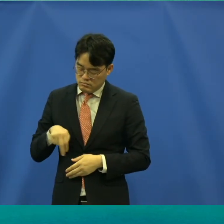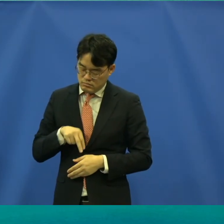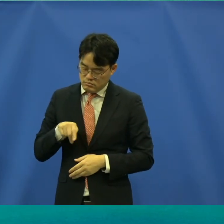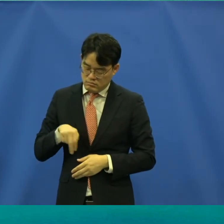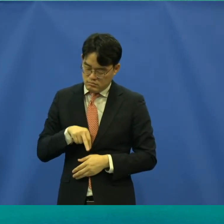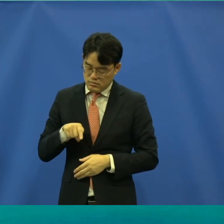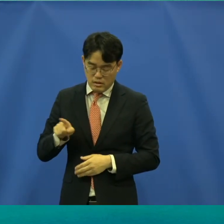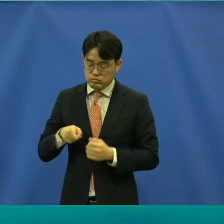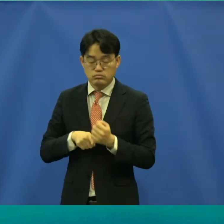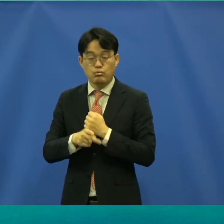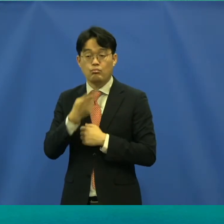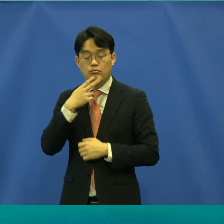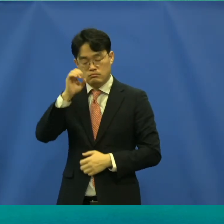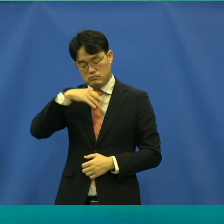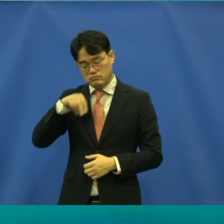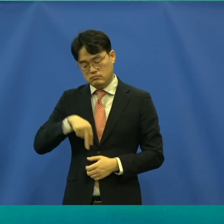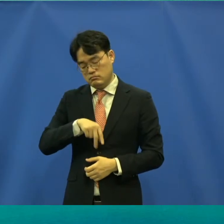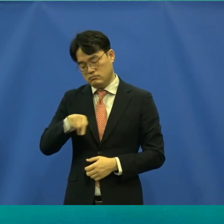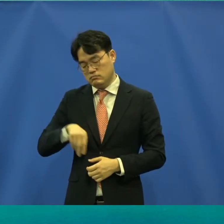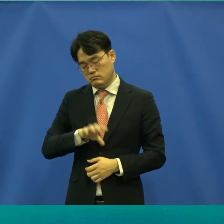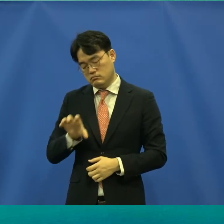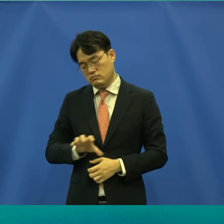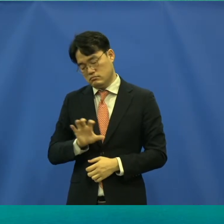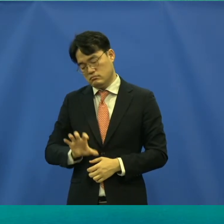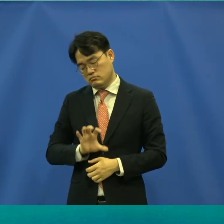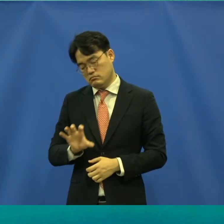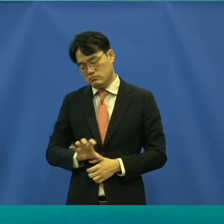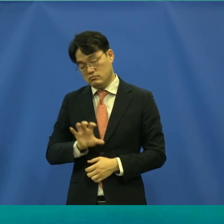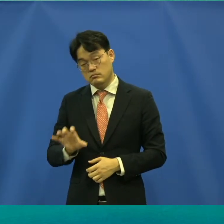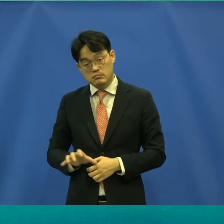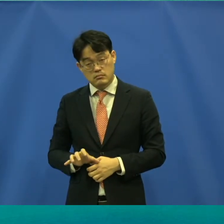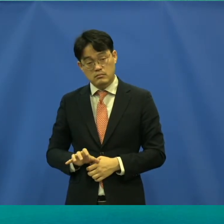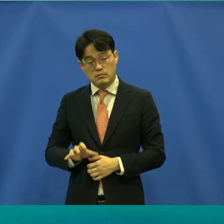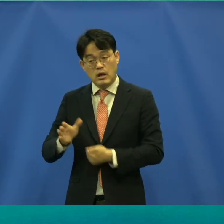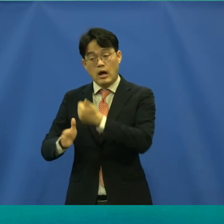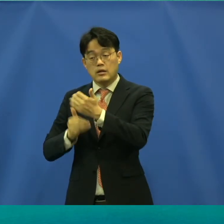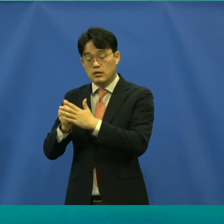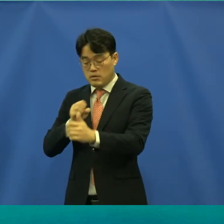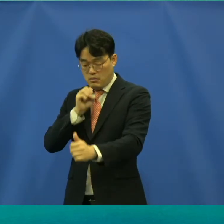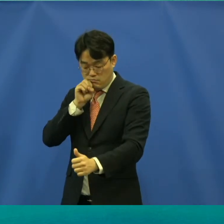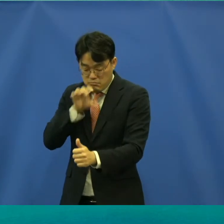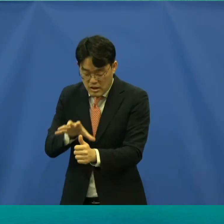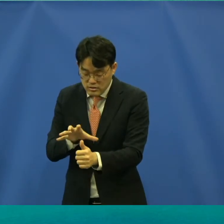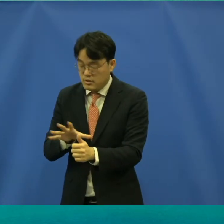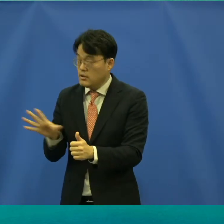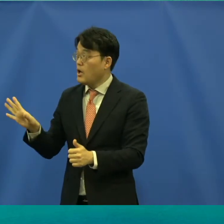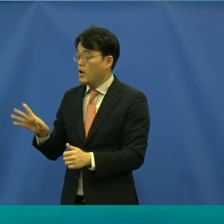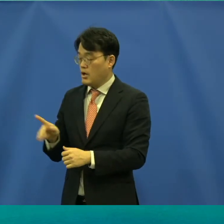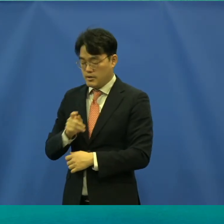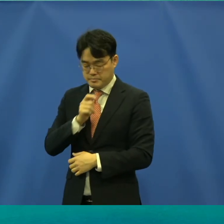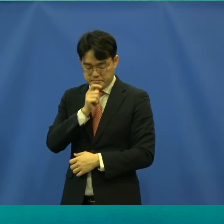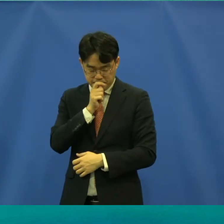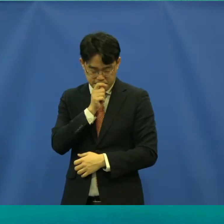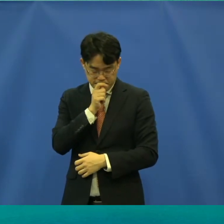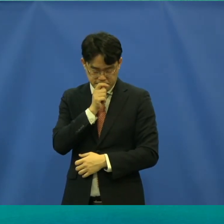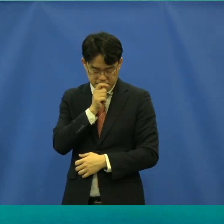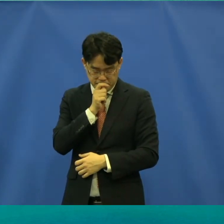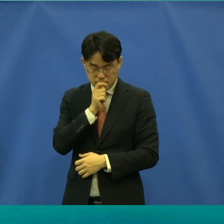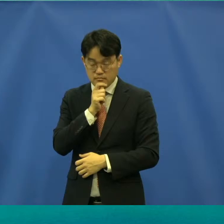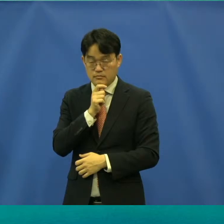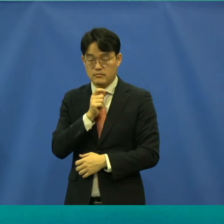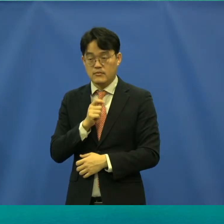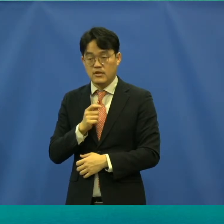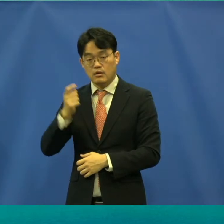너에게 외치라고 하는 말씀을 주셨는데 그 왜 안 외치느냐는, 왜 침묵하고, 왜 직장에서 침묵하고 있느냐는, 내 친구에게, 왜